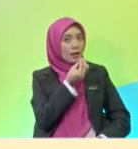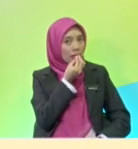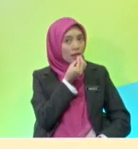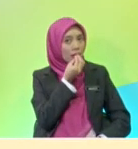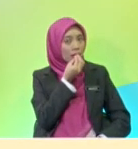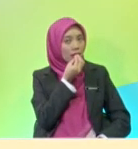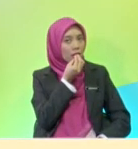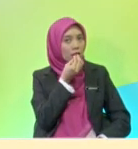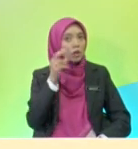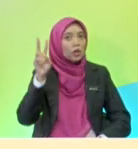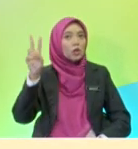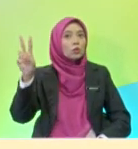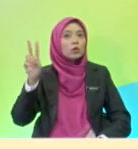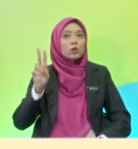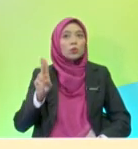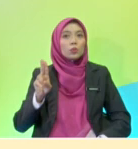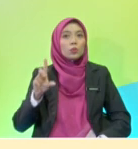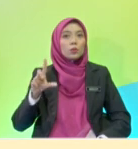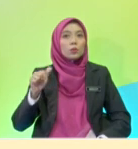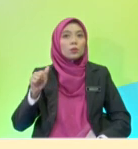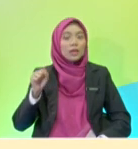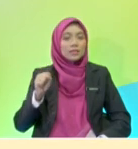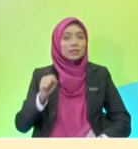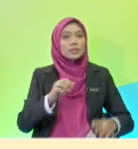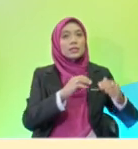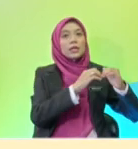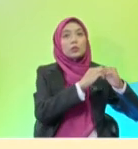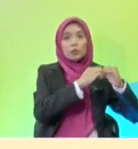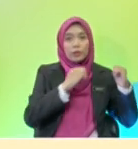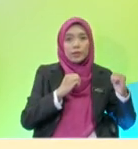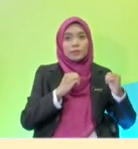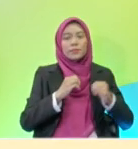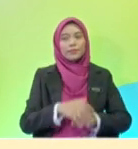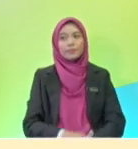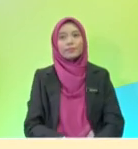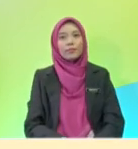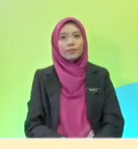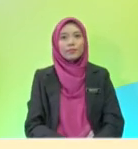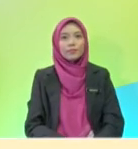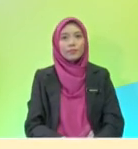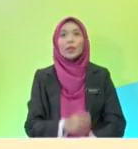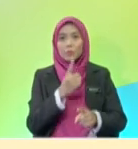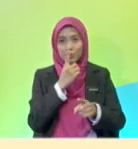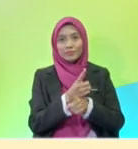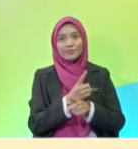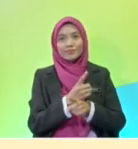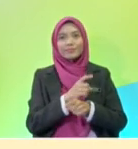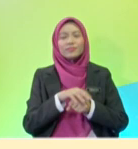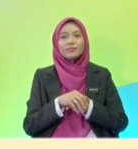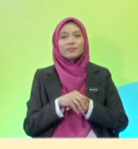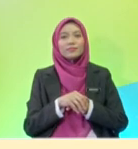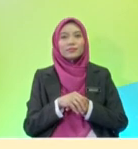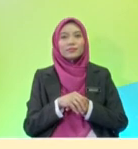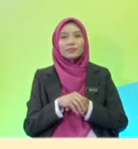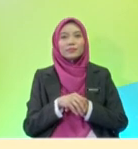Aduh ulas durian tak perlu letak imbuhan me barulah cantik sih kayak dia Oke nek